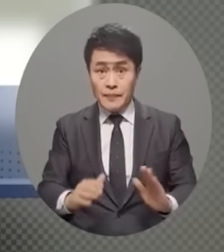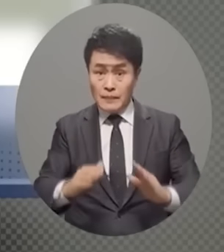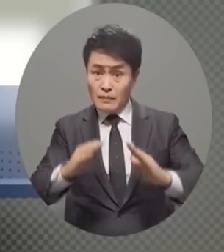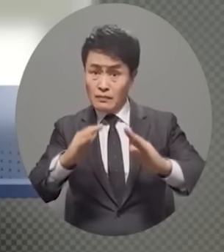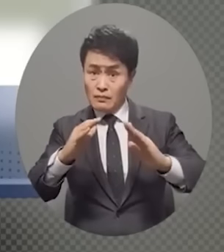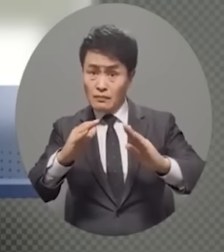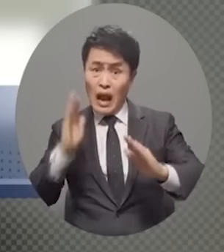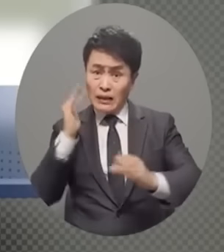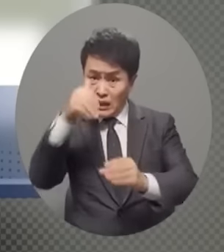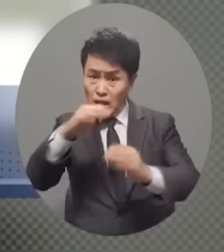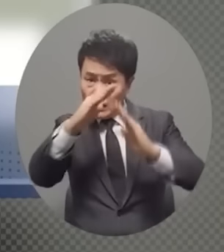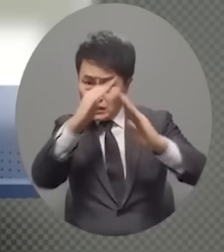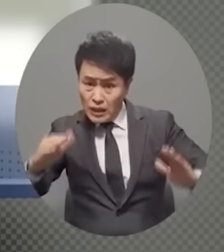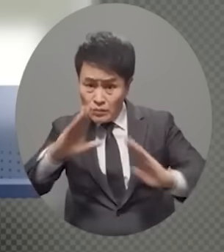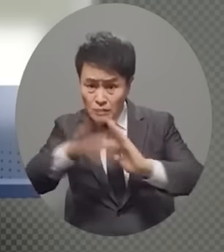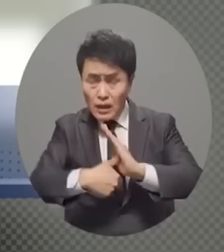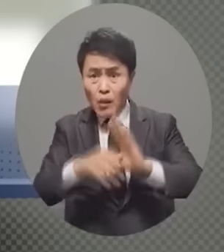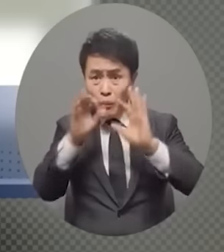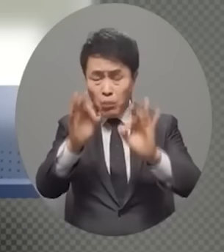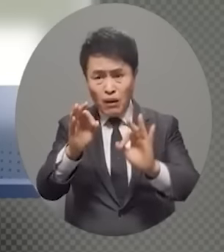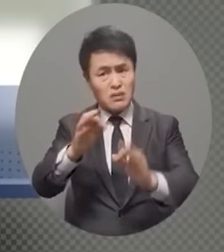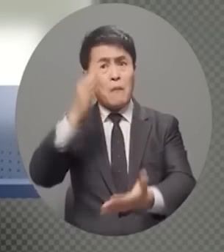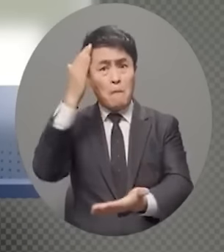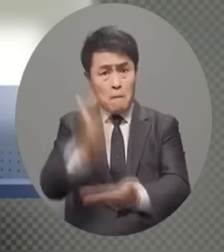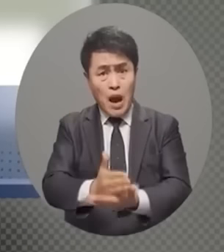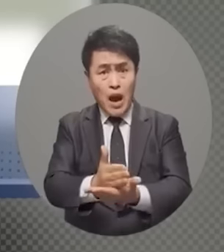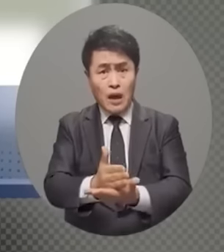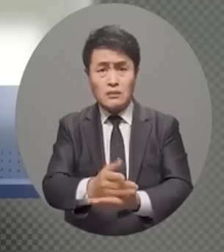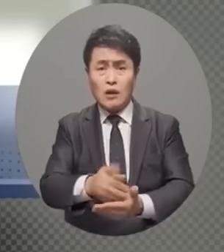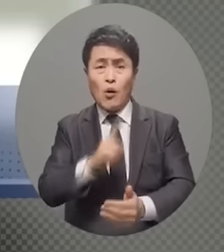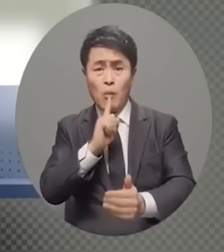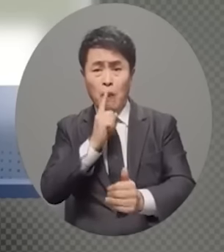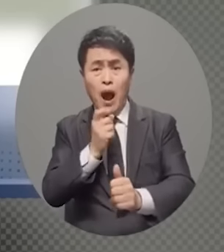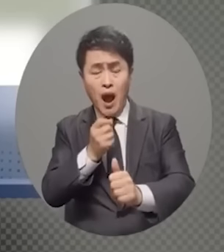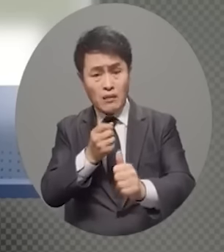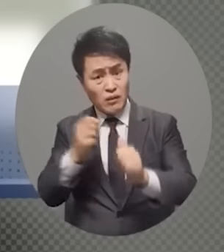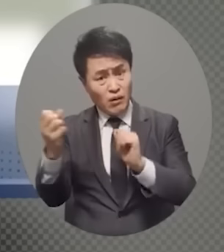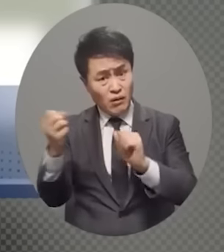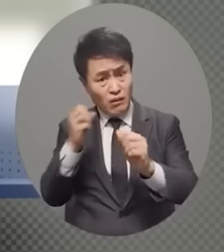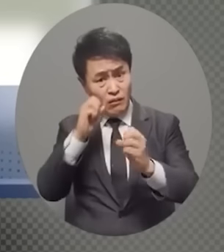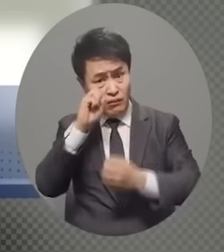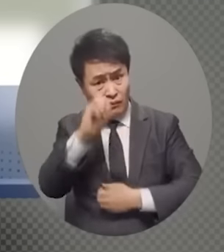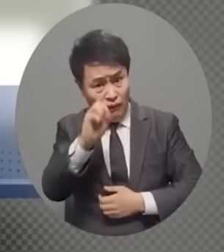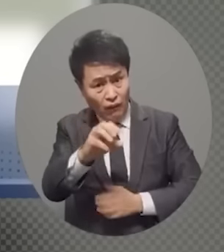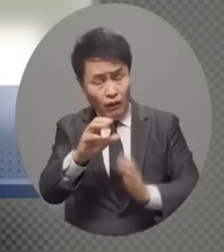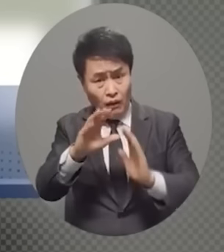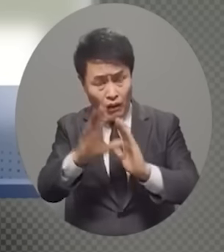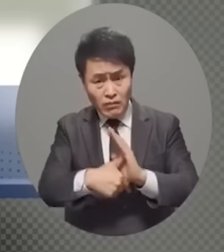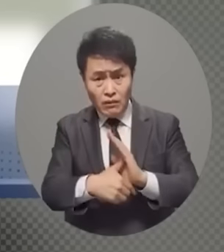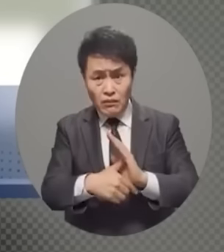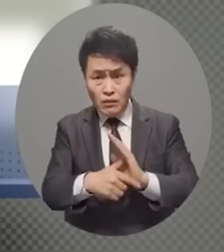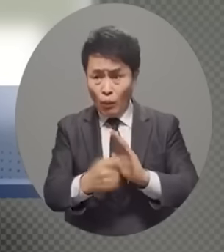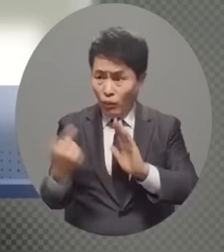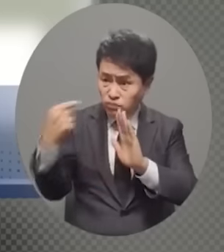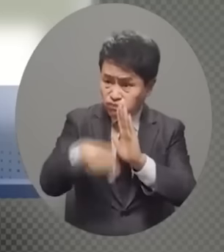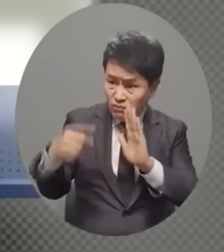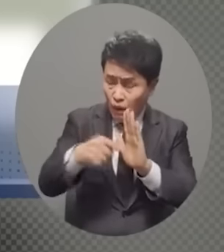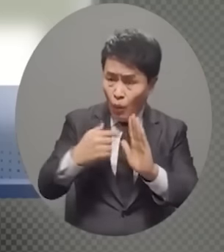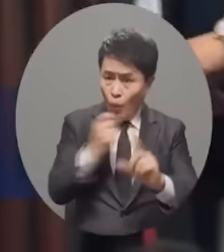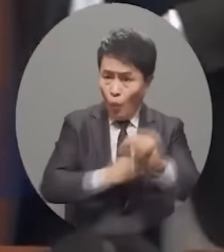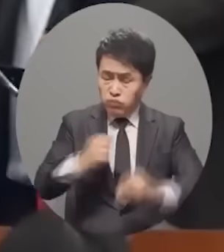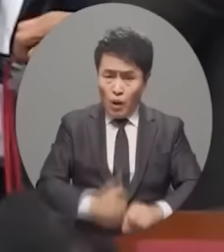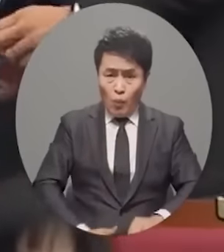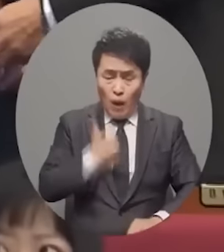캠프에서부터 보면은 그거는 정말 금기고 얘기를 했는데 전혀 뭐 그 화를 내면서 그냥 넘어가